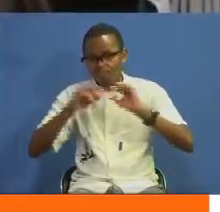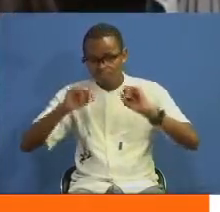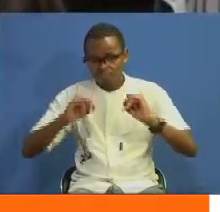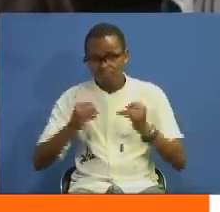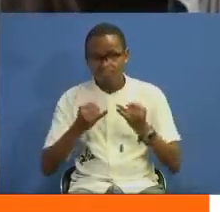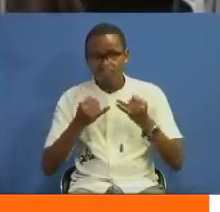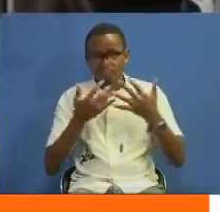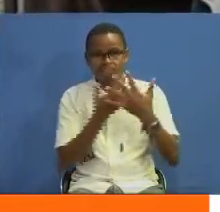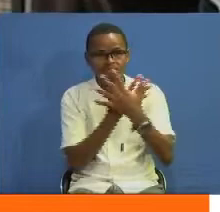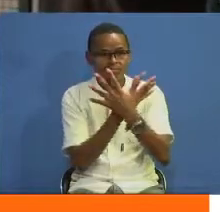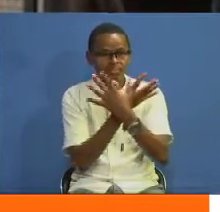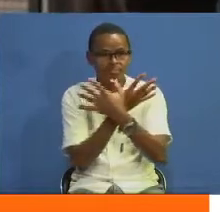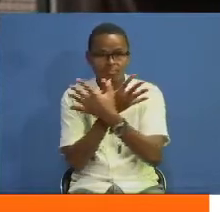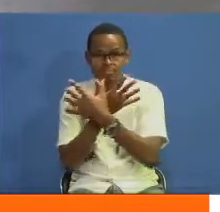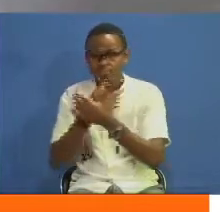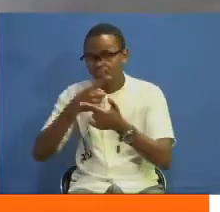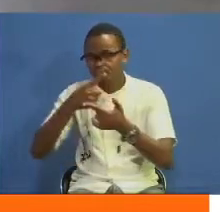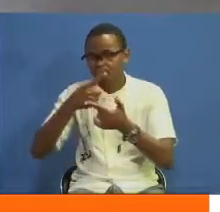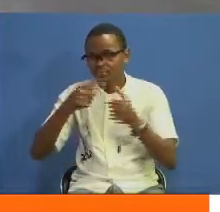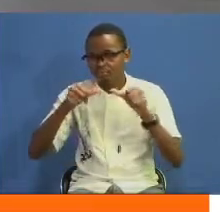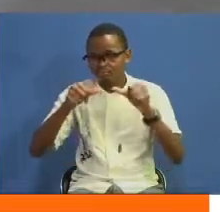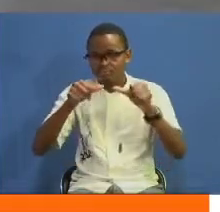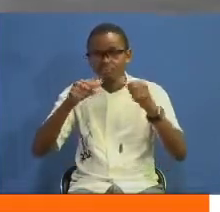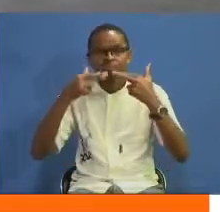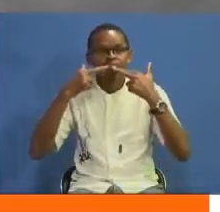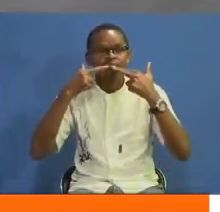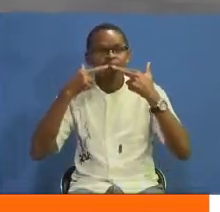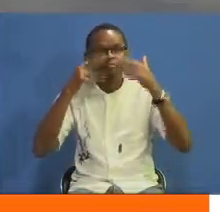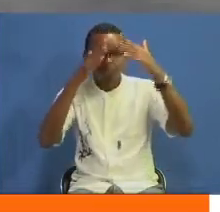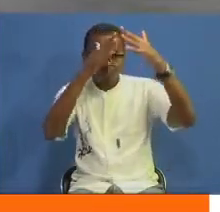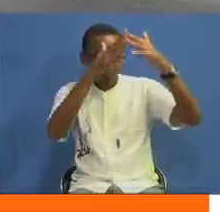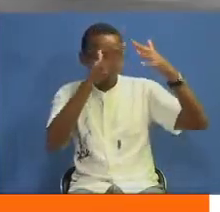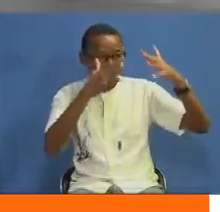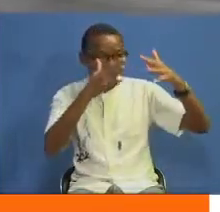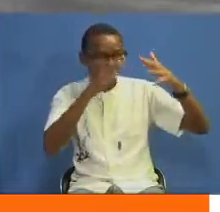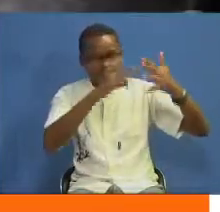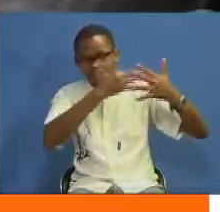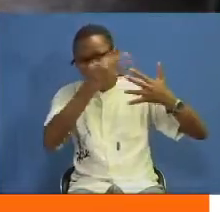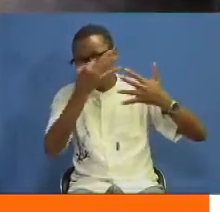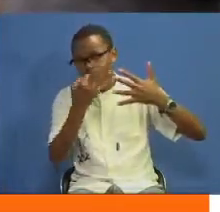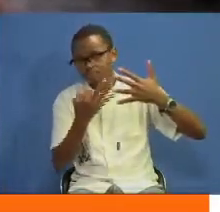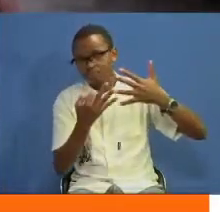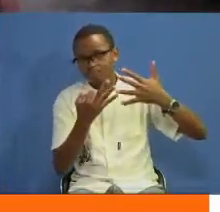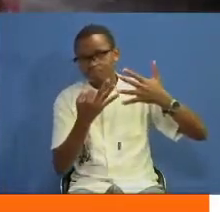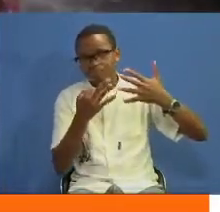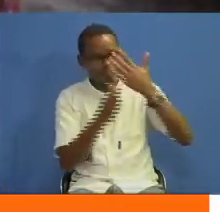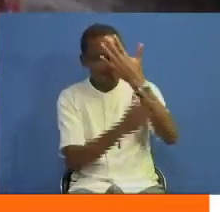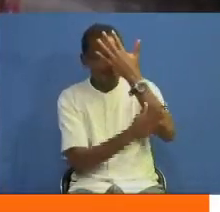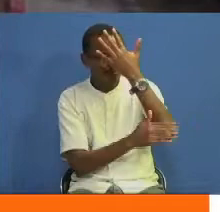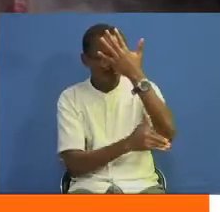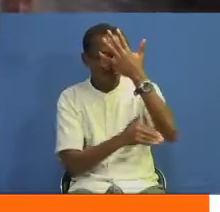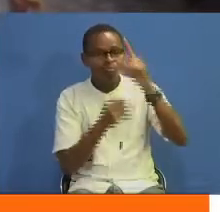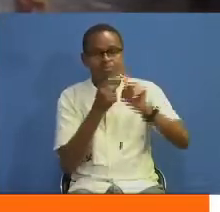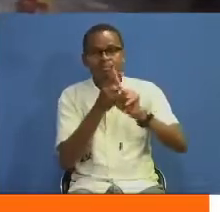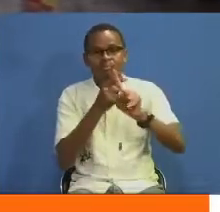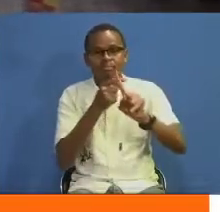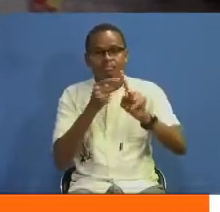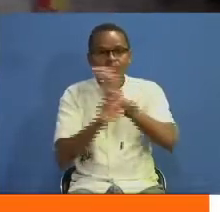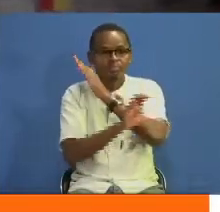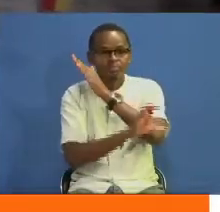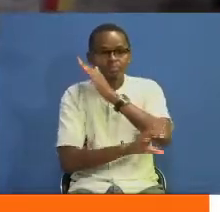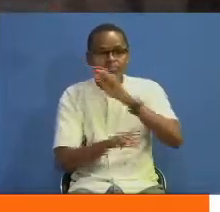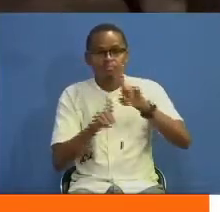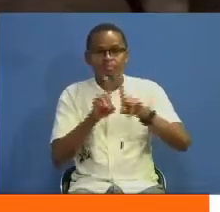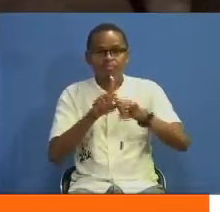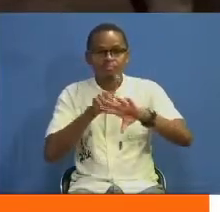nchini Ujerumani vinaendelea kuripoti kuwa nyumba zinaendelea kuanguka katika janga baya la kiasili kutokea nchini humo